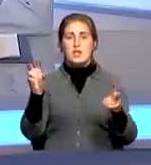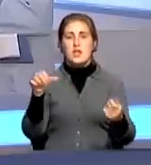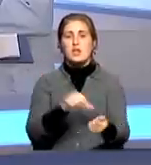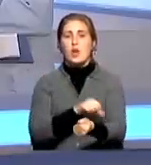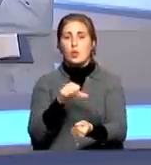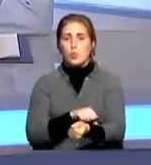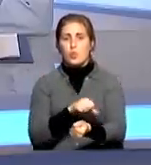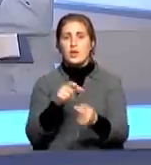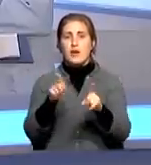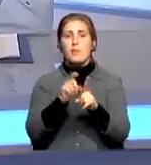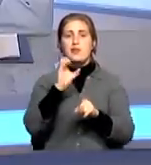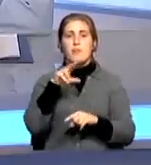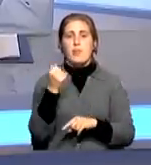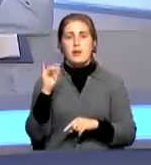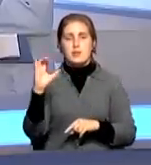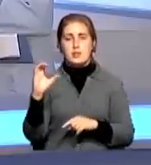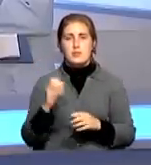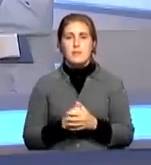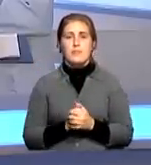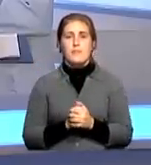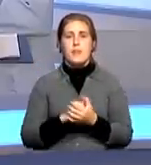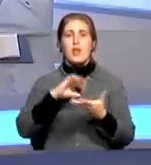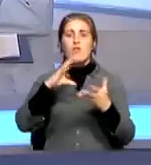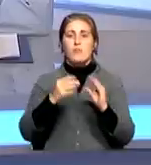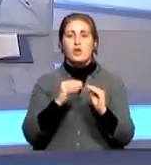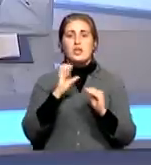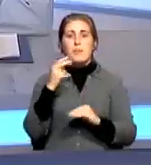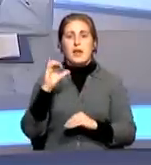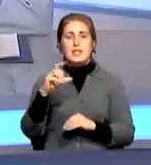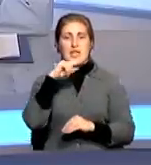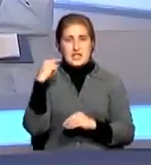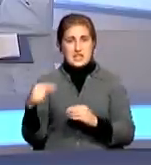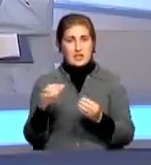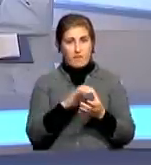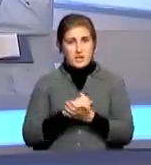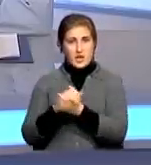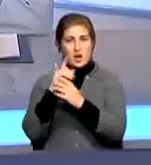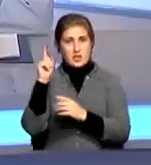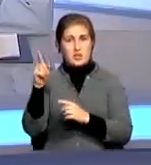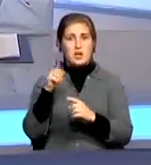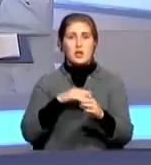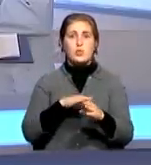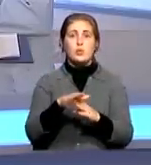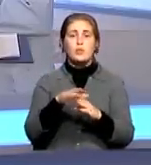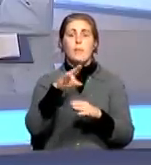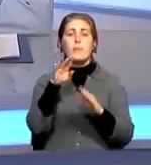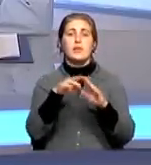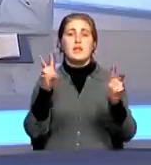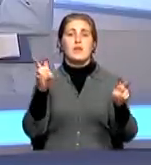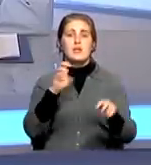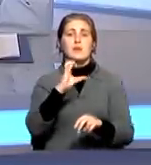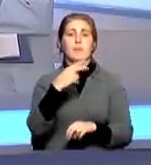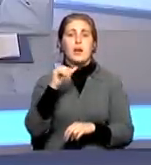наркотиков, как спайс. Вообще спайсы в Российской Федерации реализовываются под названиями